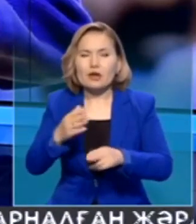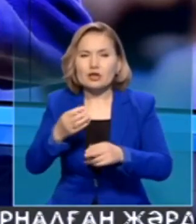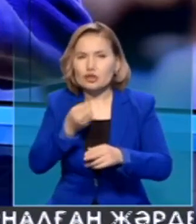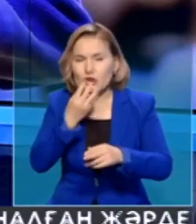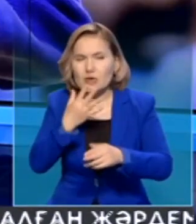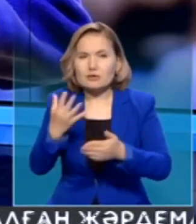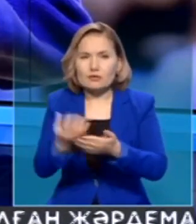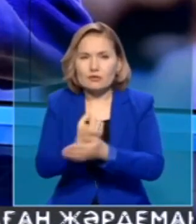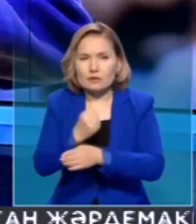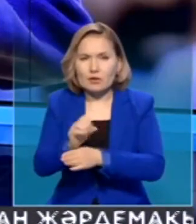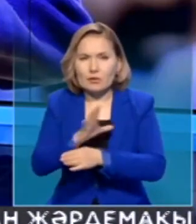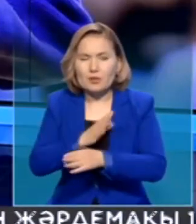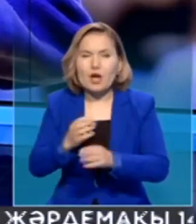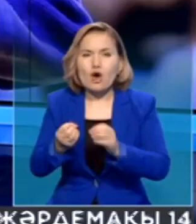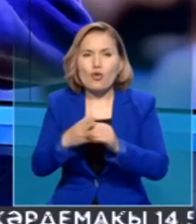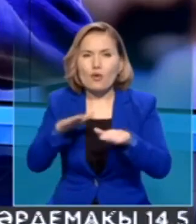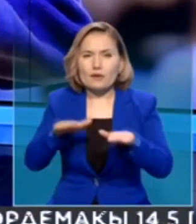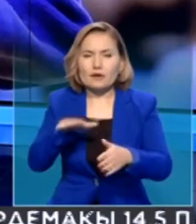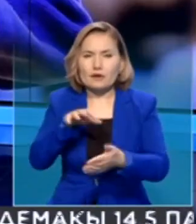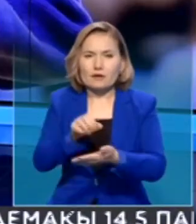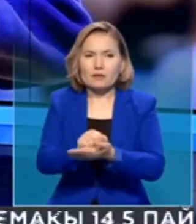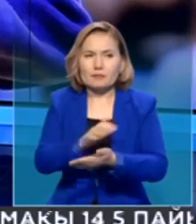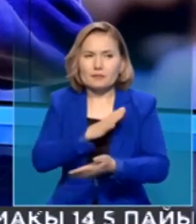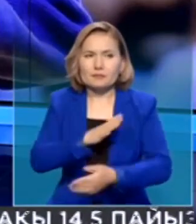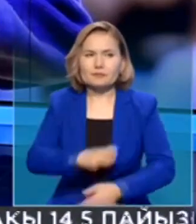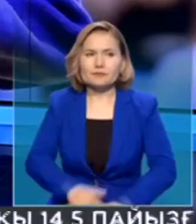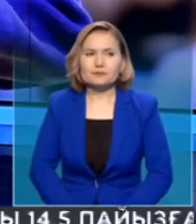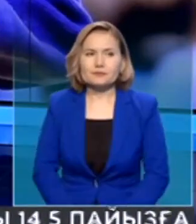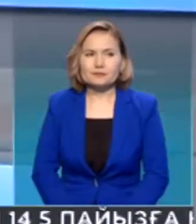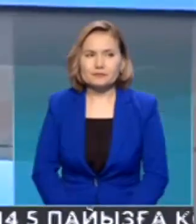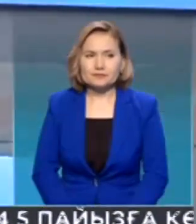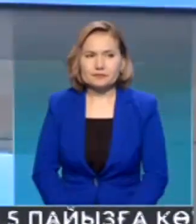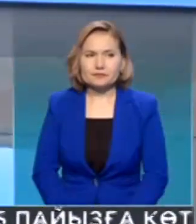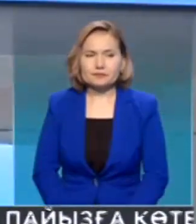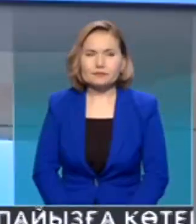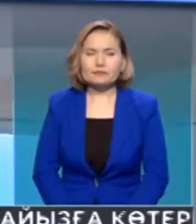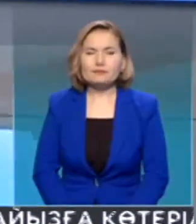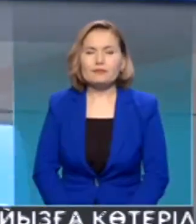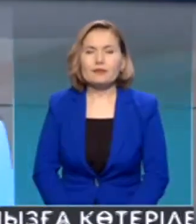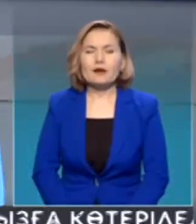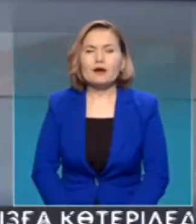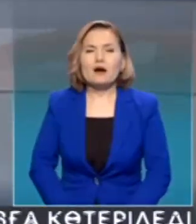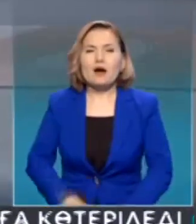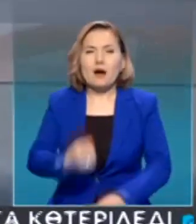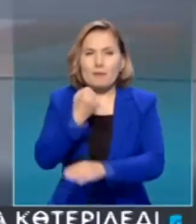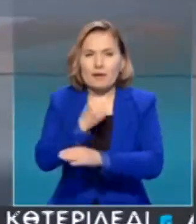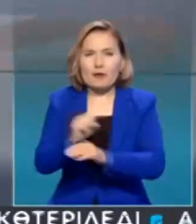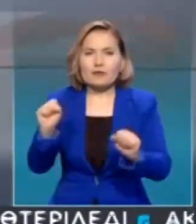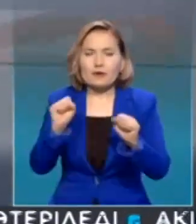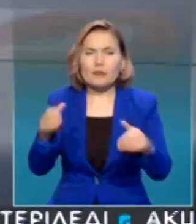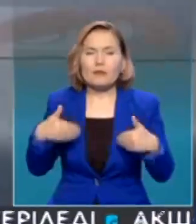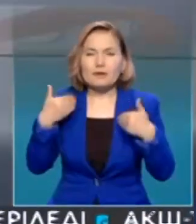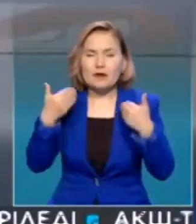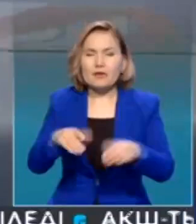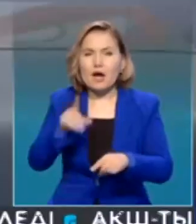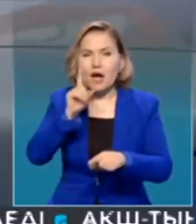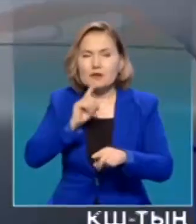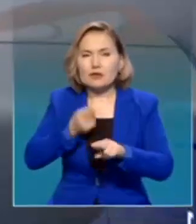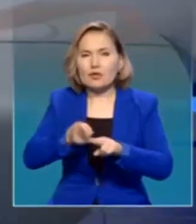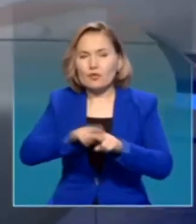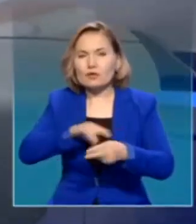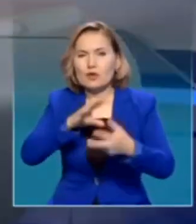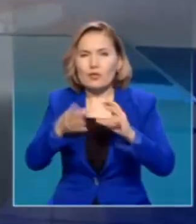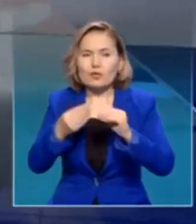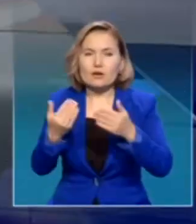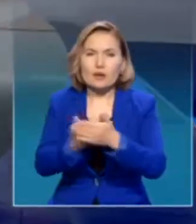нәтиже көрсетті. Олар 15-ші сатыда орналасқан. Я үздіктеріміз көп болсын. Бүгінге келіп түскен ақпарат легі